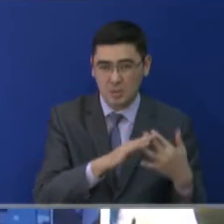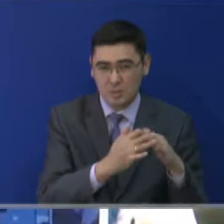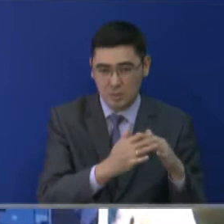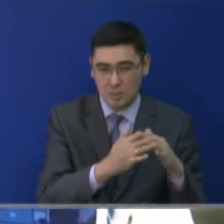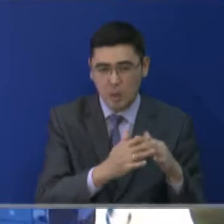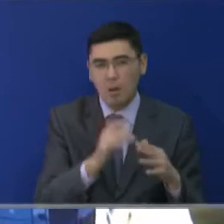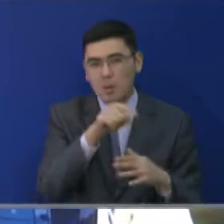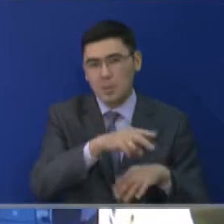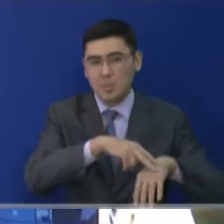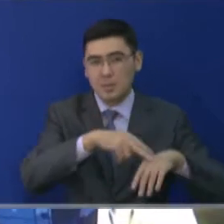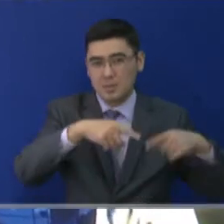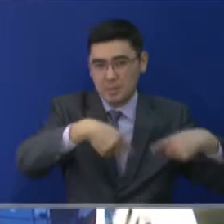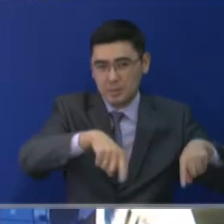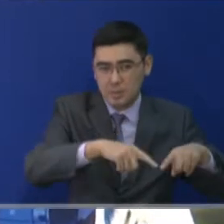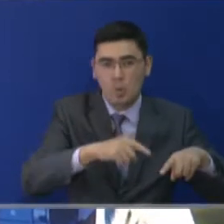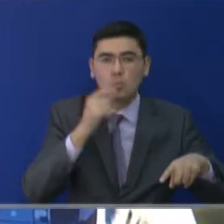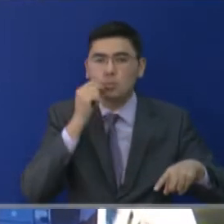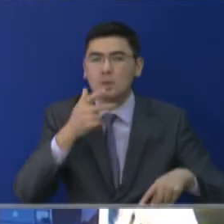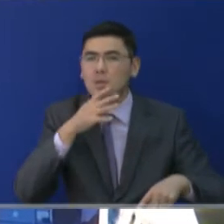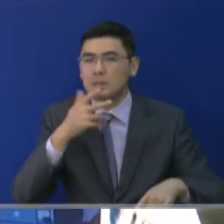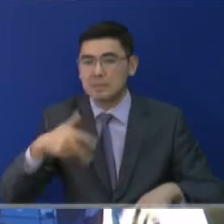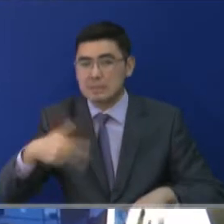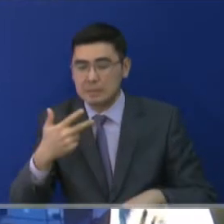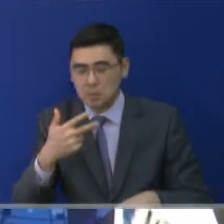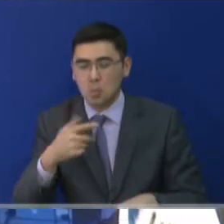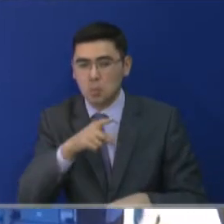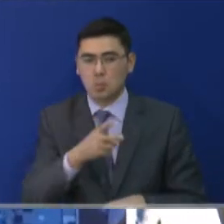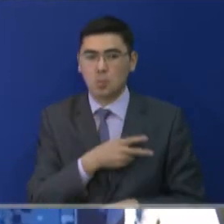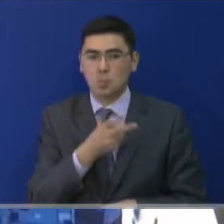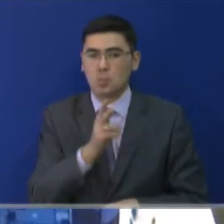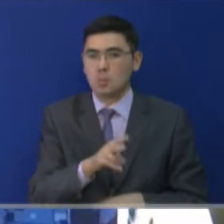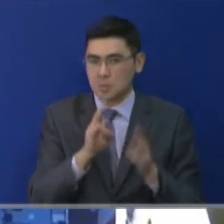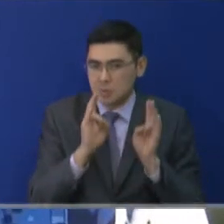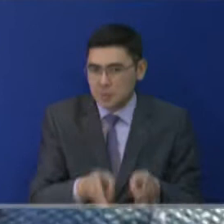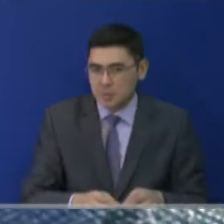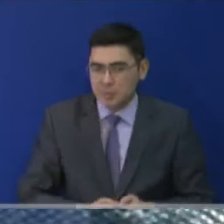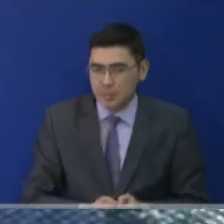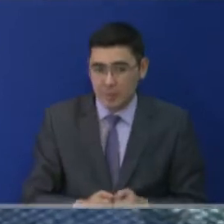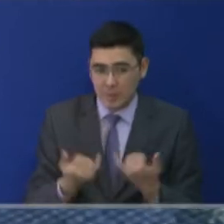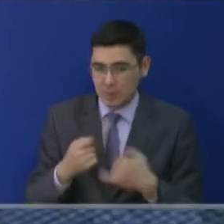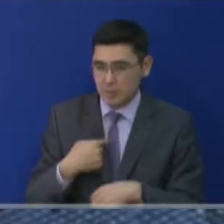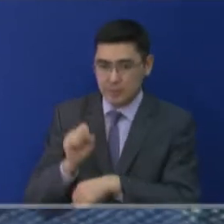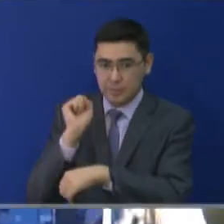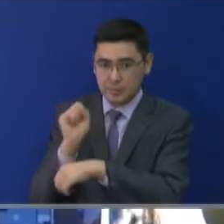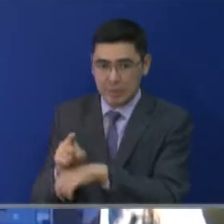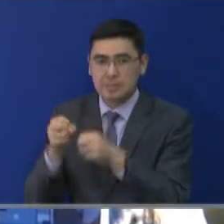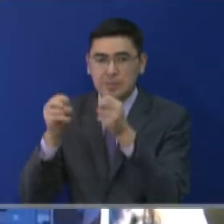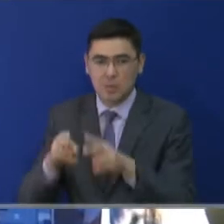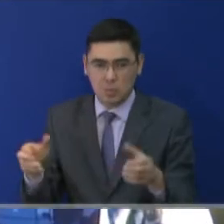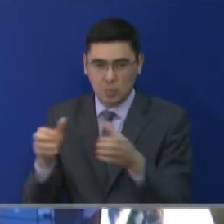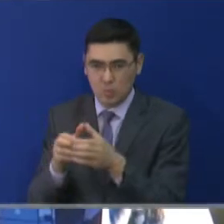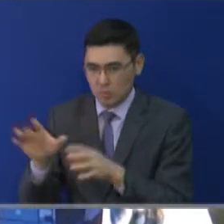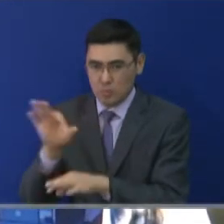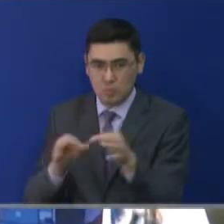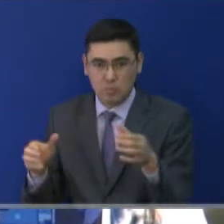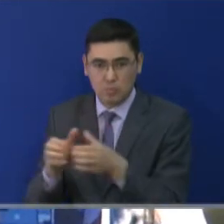33 жастағы ер адамның қайтыс болғанын растаймын. Менің басқаруыммен арнайы топ құрылды. Процессуалдық прокурорлардың